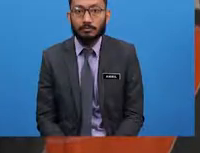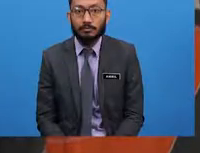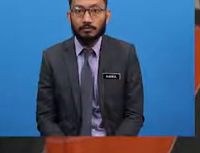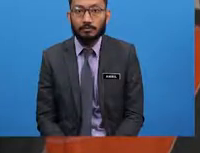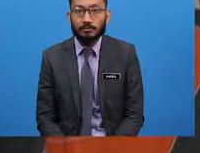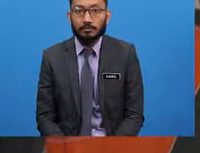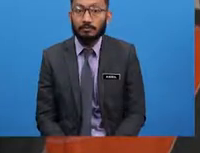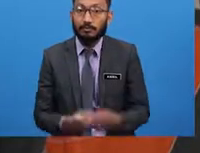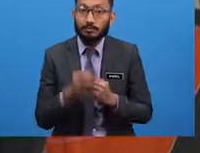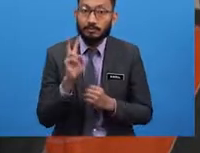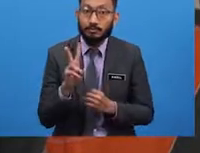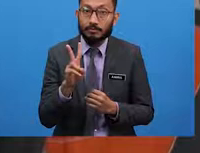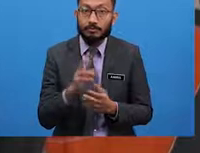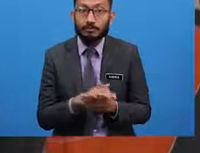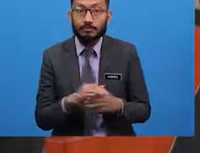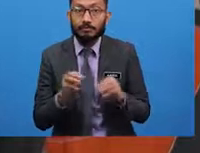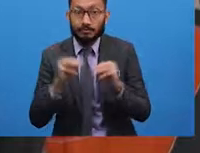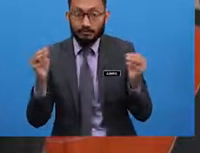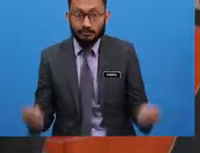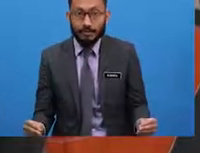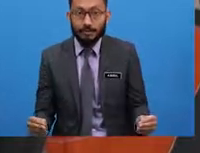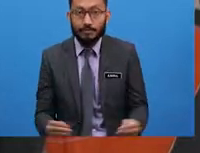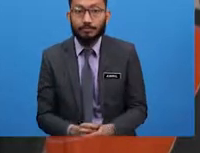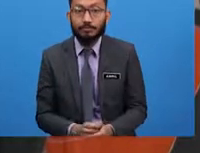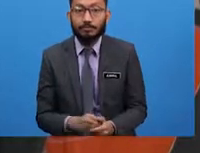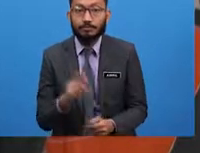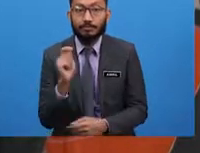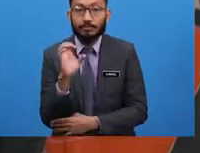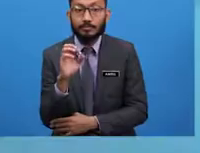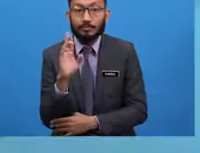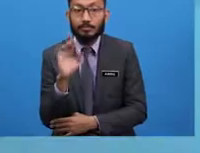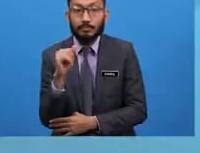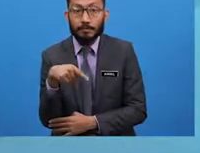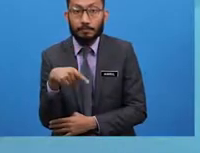Kedua, meja terap memudahkan kerja menerap.